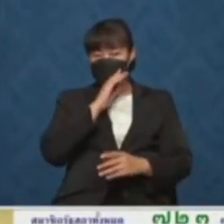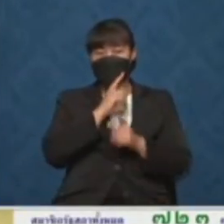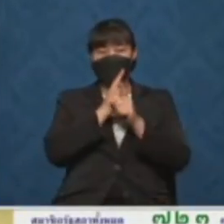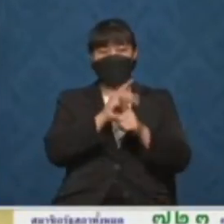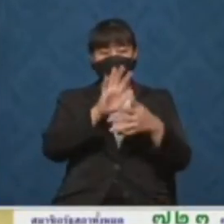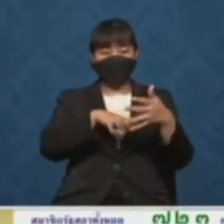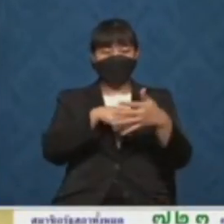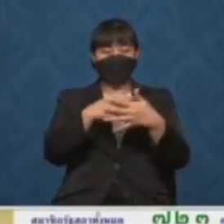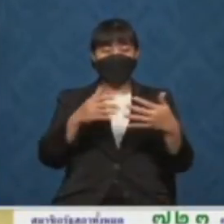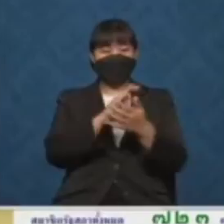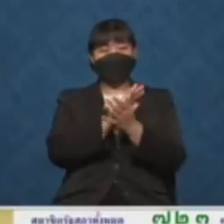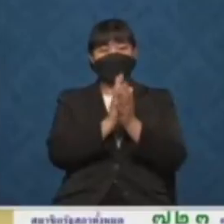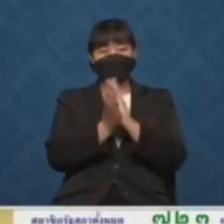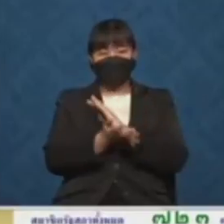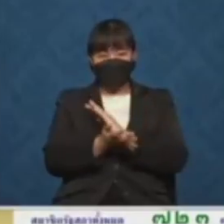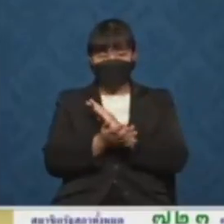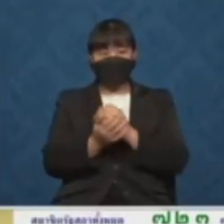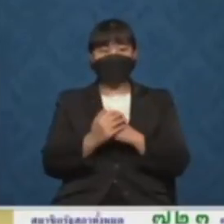นึง